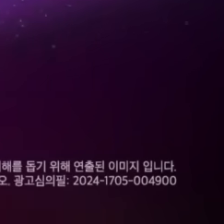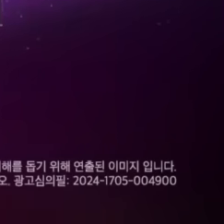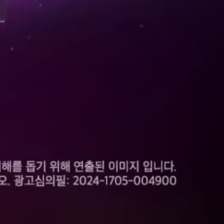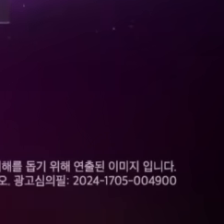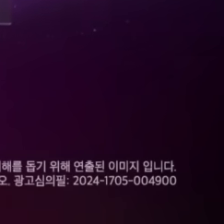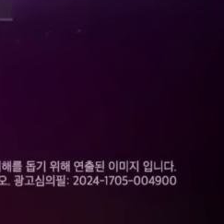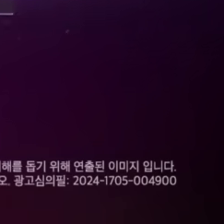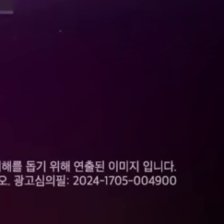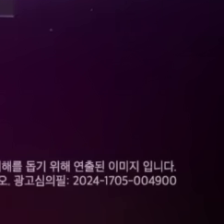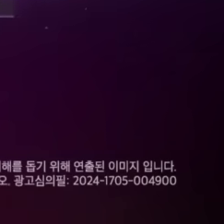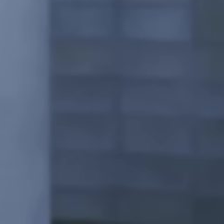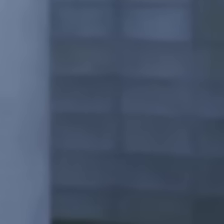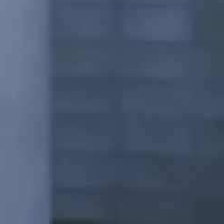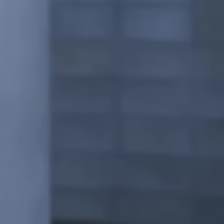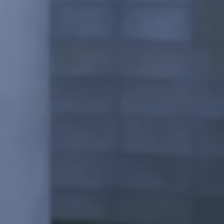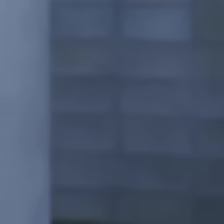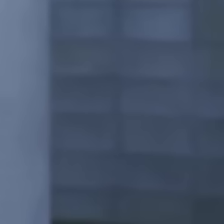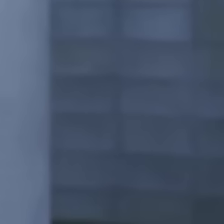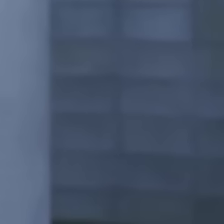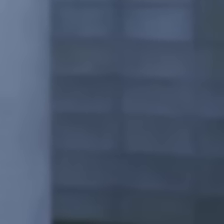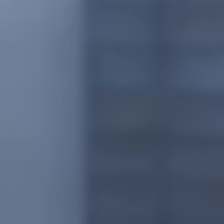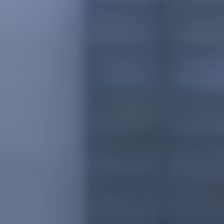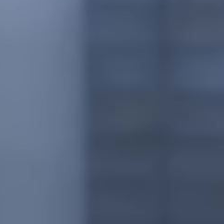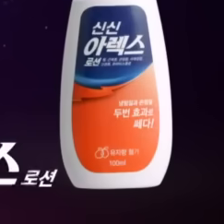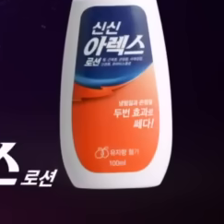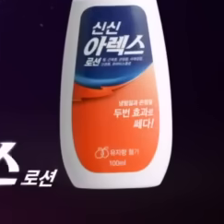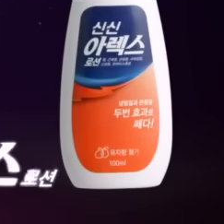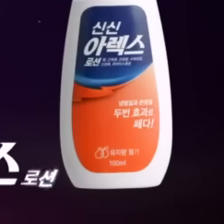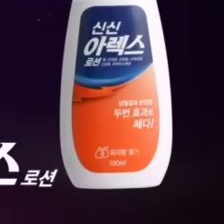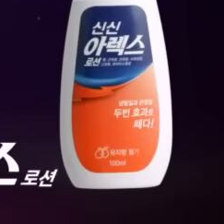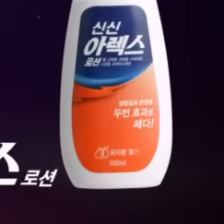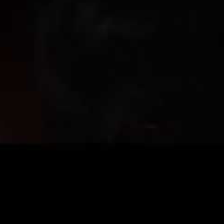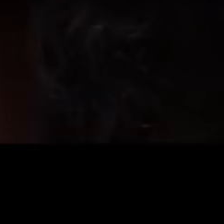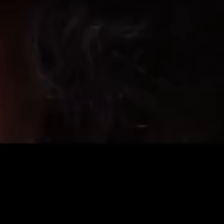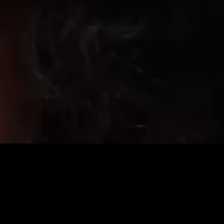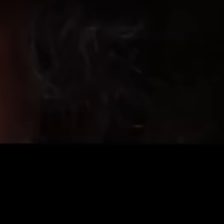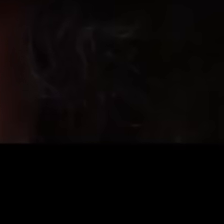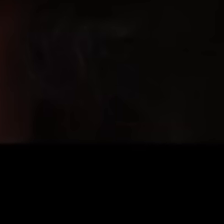효과로 근육통 관절통에 붙다 신신